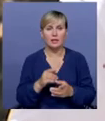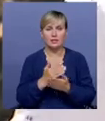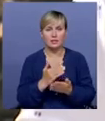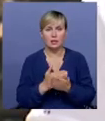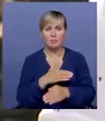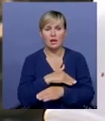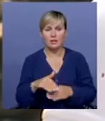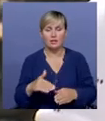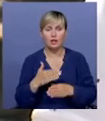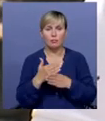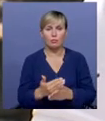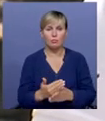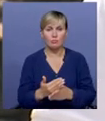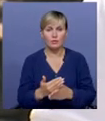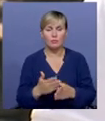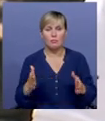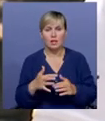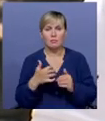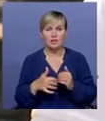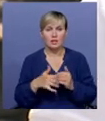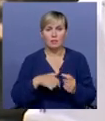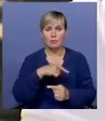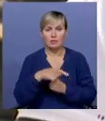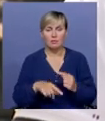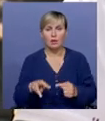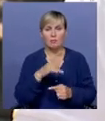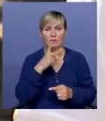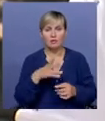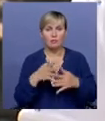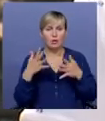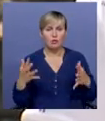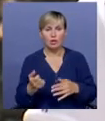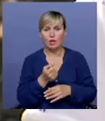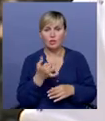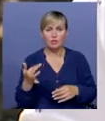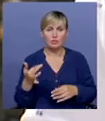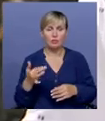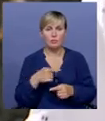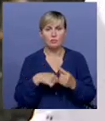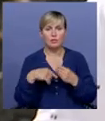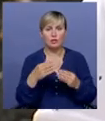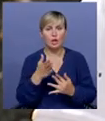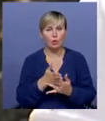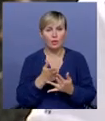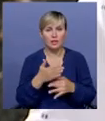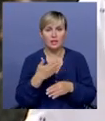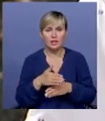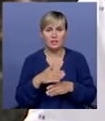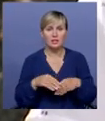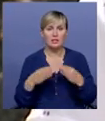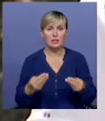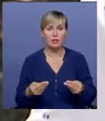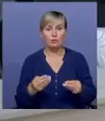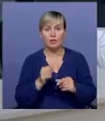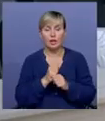системная адресная помощь малым и средним предприятиям. Да? Мы видим, огромному количеству предприятий даются льготные кредиты, даются